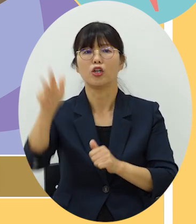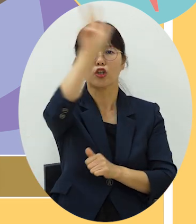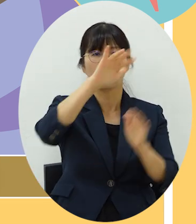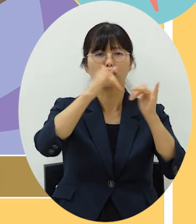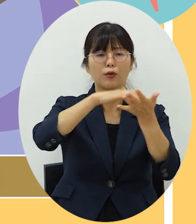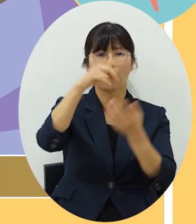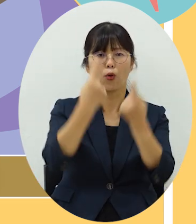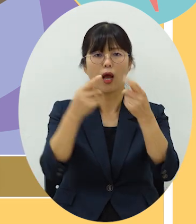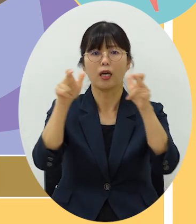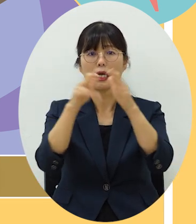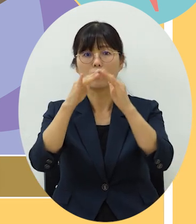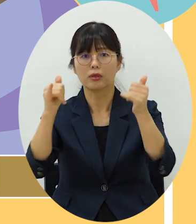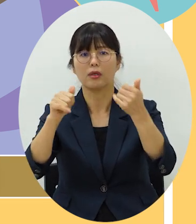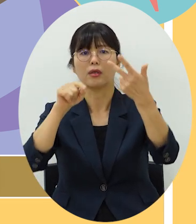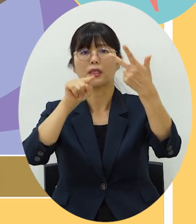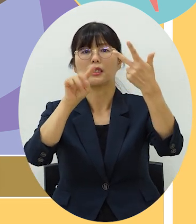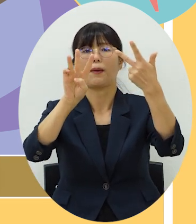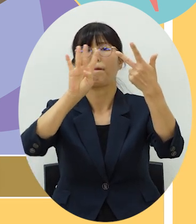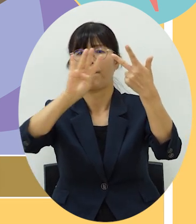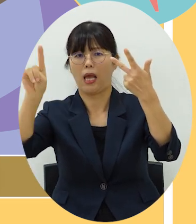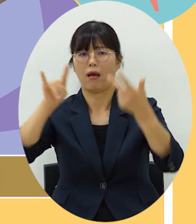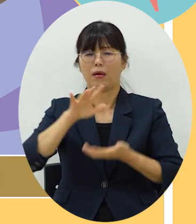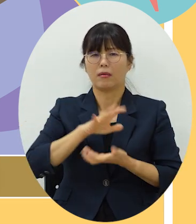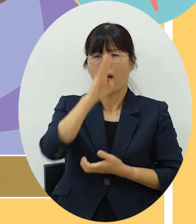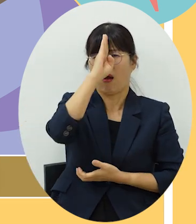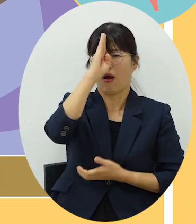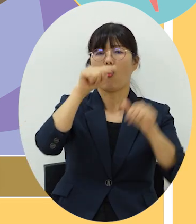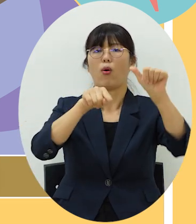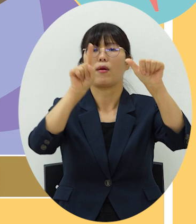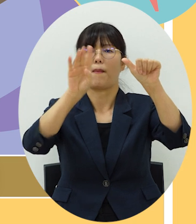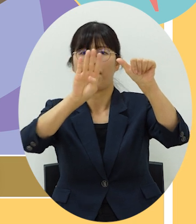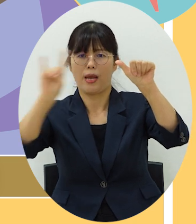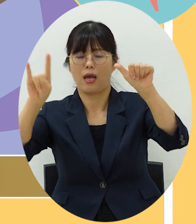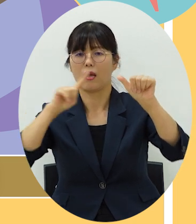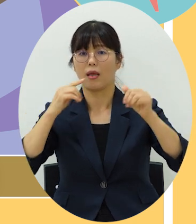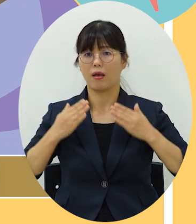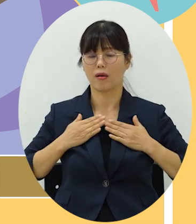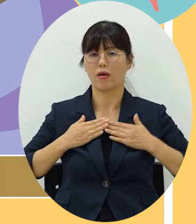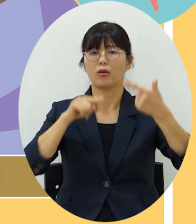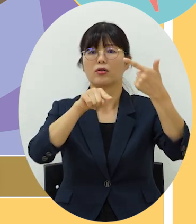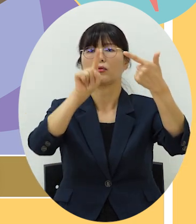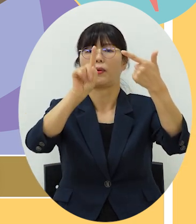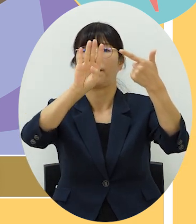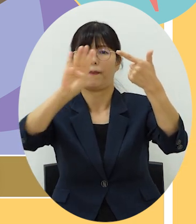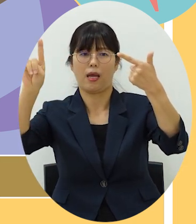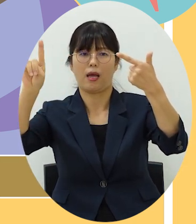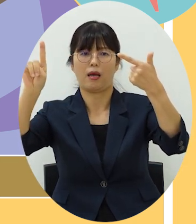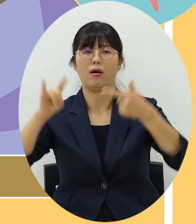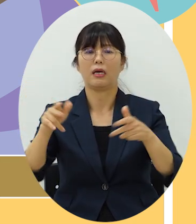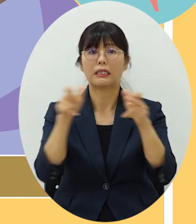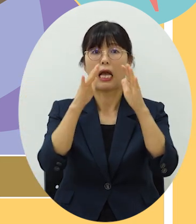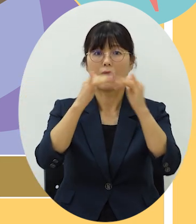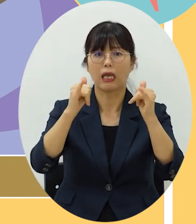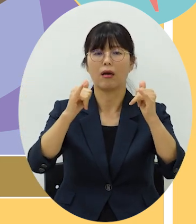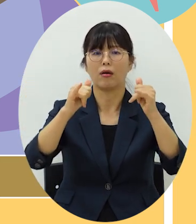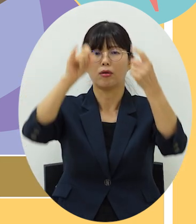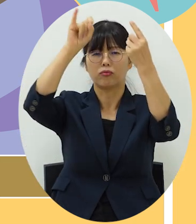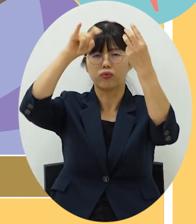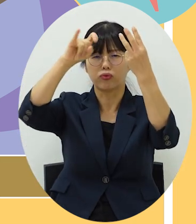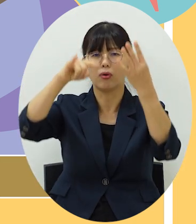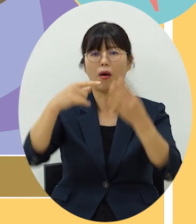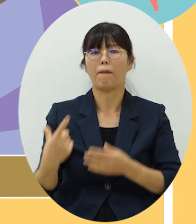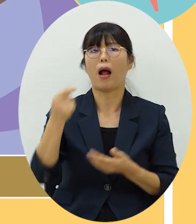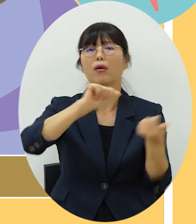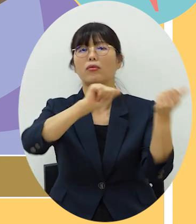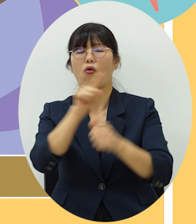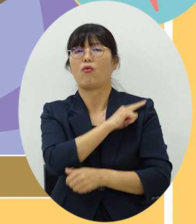전체 인구보다 장애인이 7.3배, 심장질환 5.1배, 폐렴 6.1배로 장애인이 모든